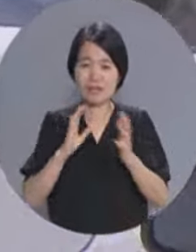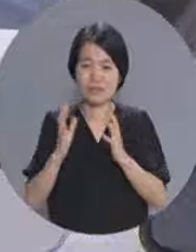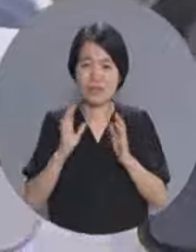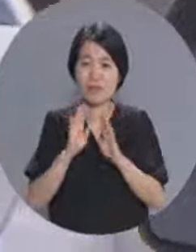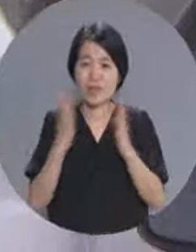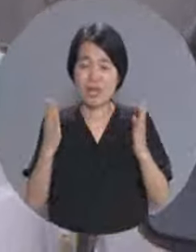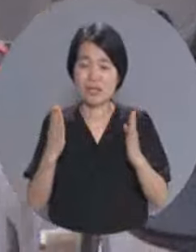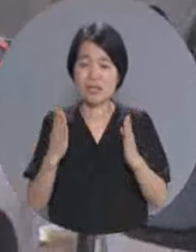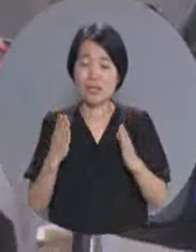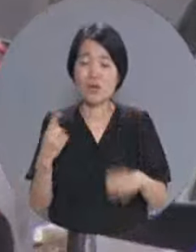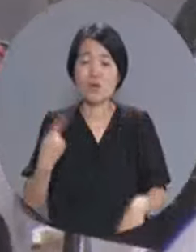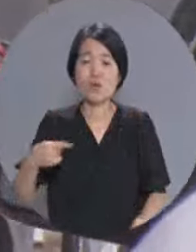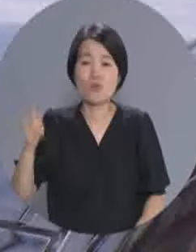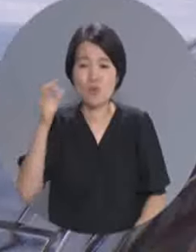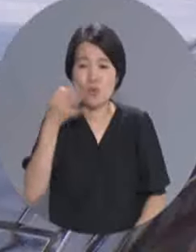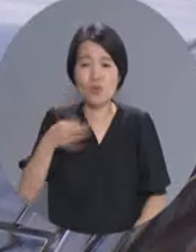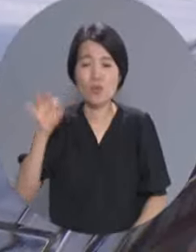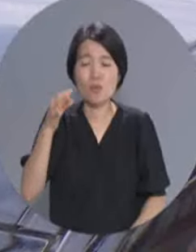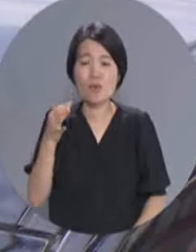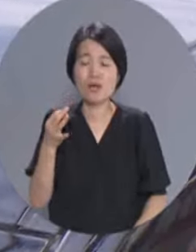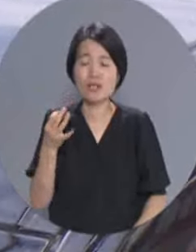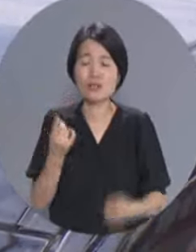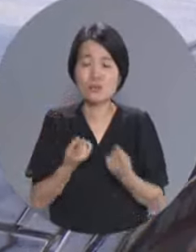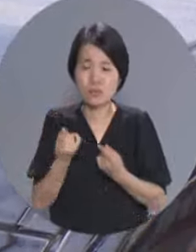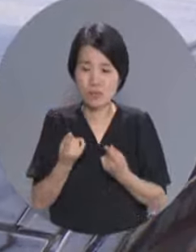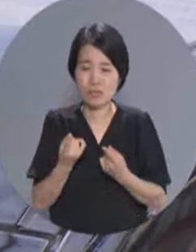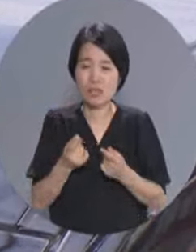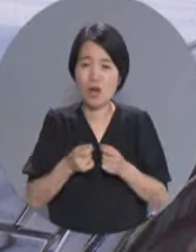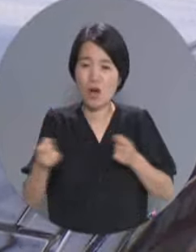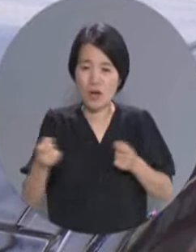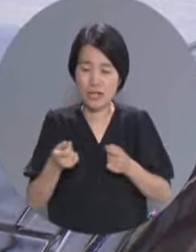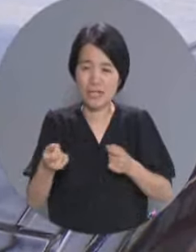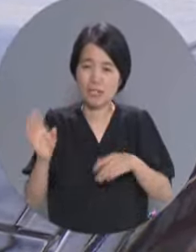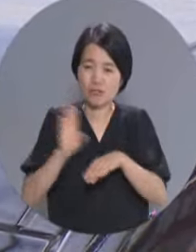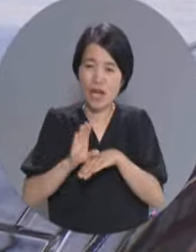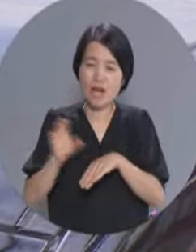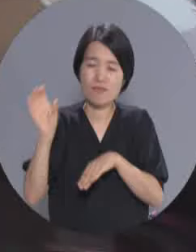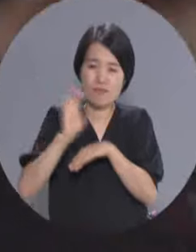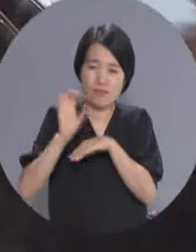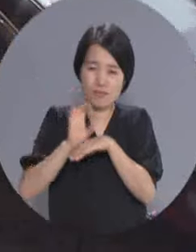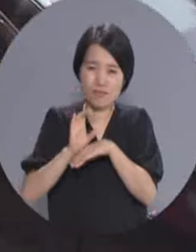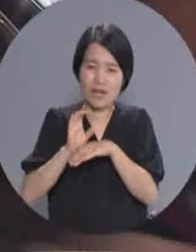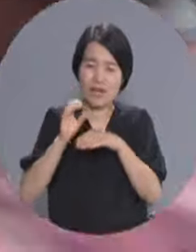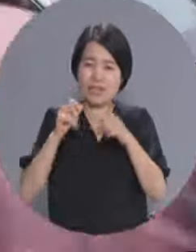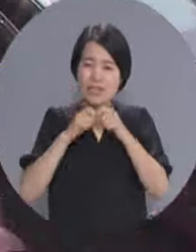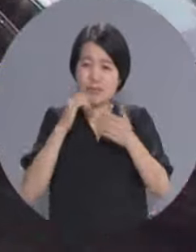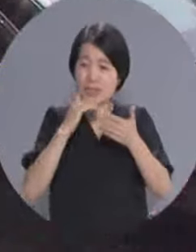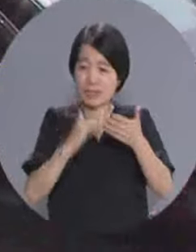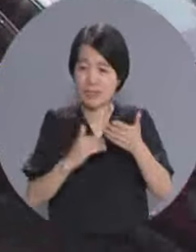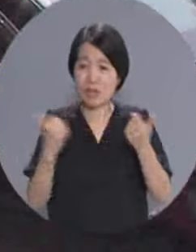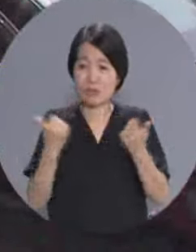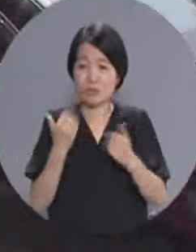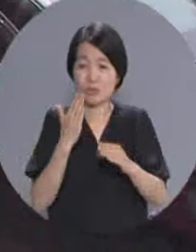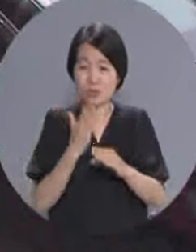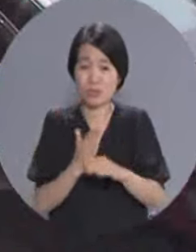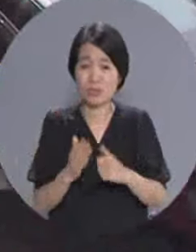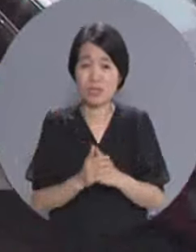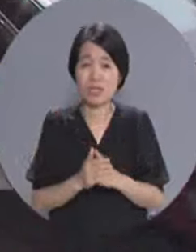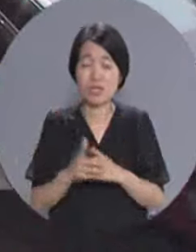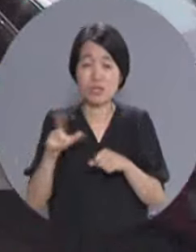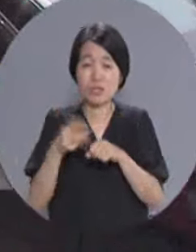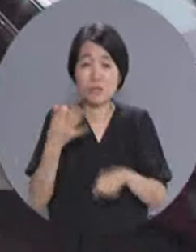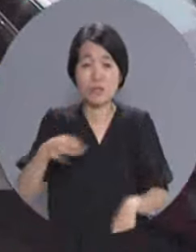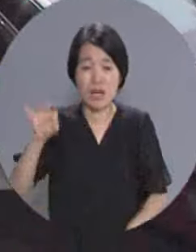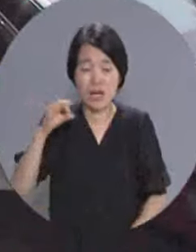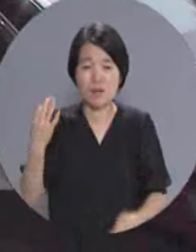열고 요금 조정에 따른 거리 운임 할증 등 세부 내용을 논의하고 있습니다 현장에서는 우선 연료비와 인건비